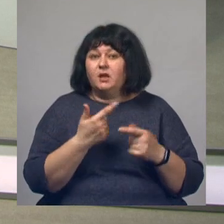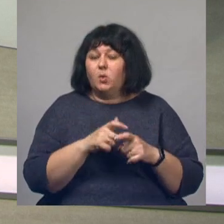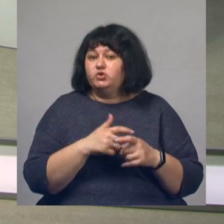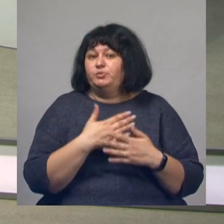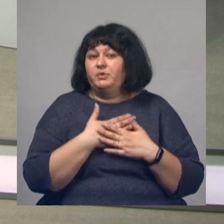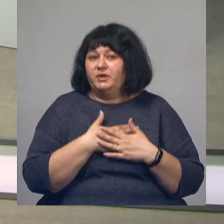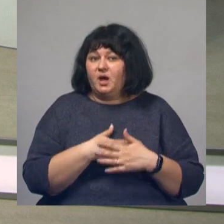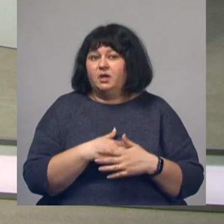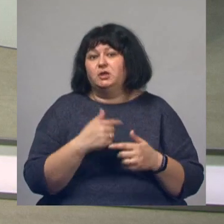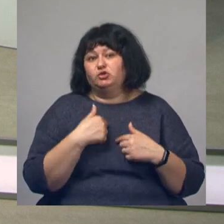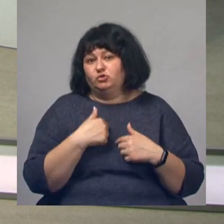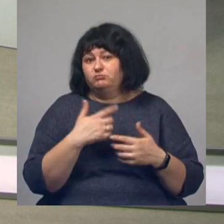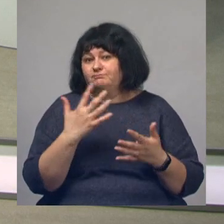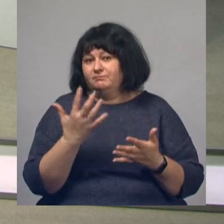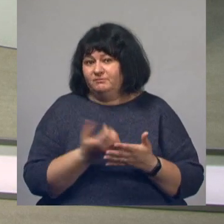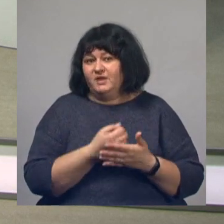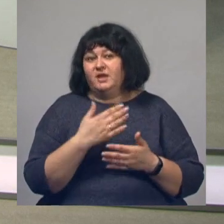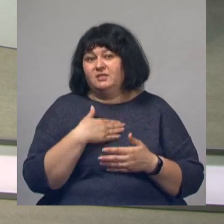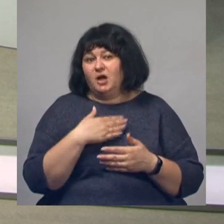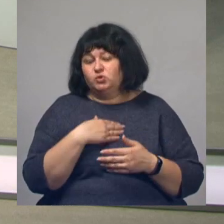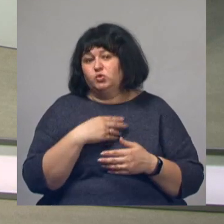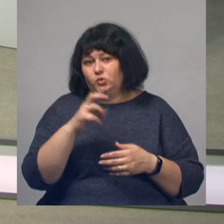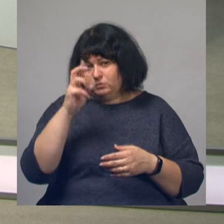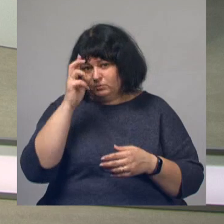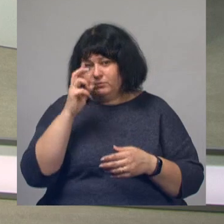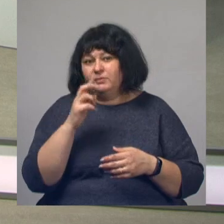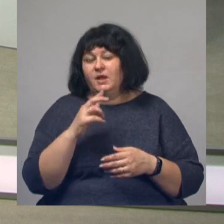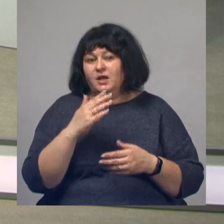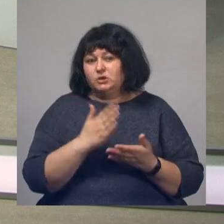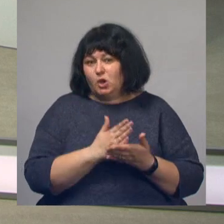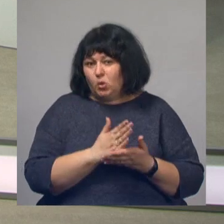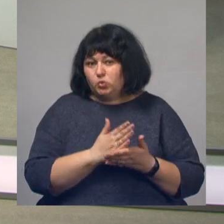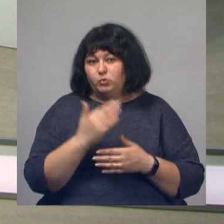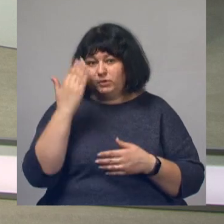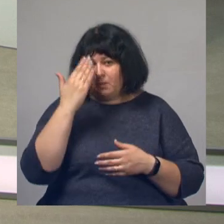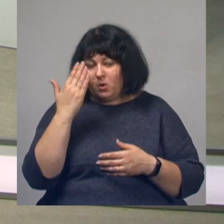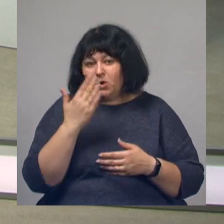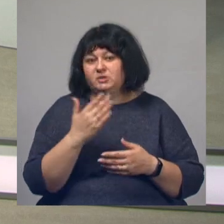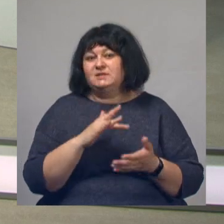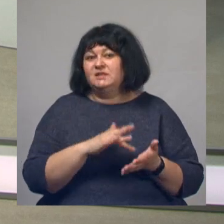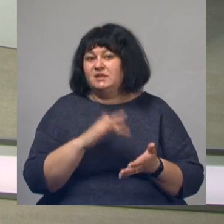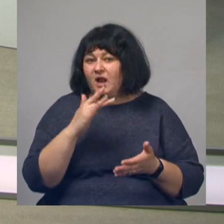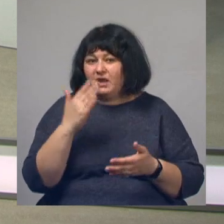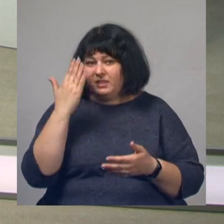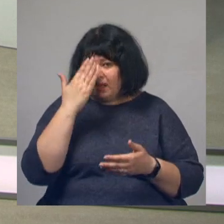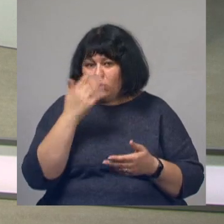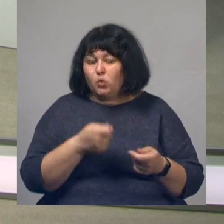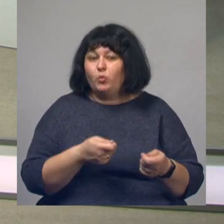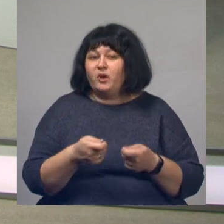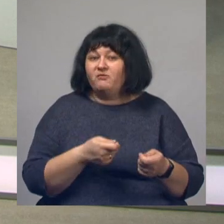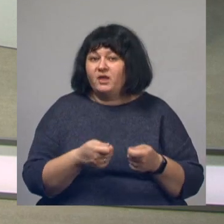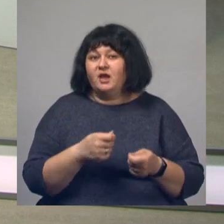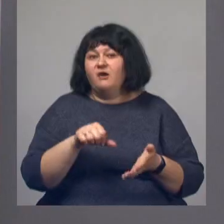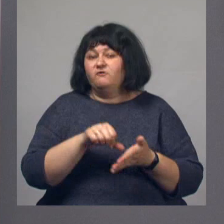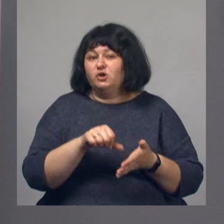мы не подвели нашу федеральную таможенную службу, нашу белгородскую таможню, центральное таможенное управление. Выступили